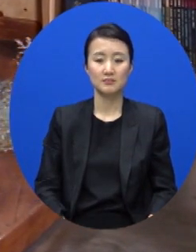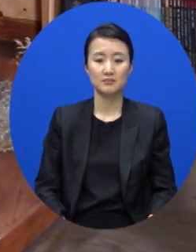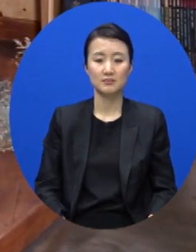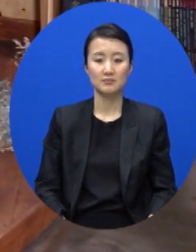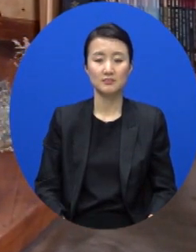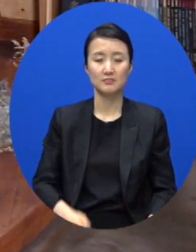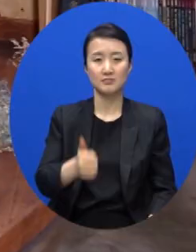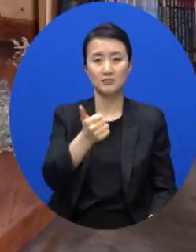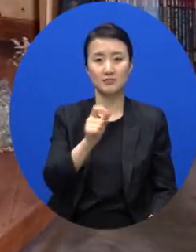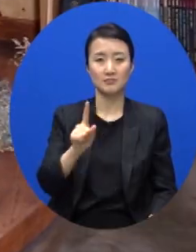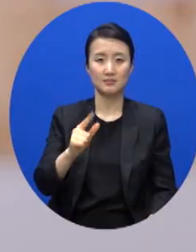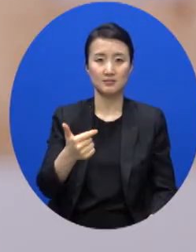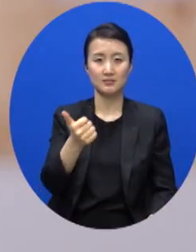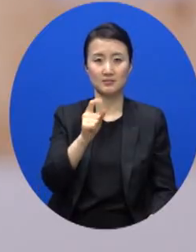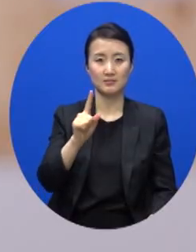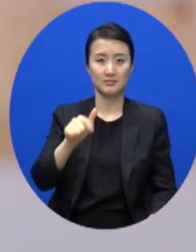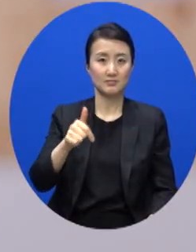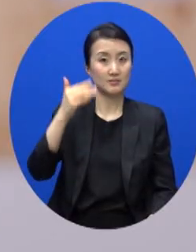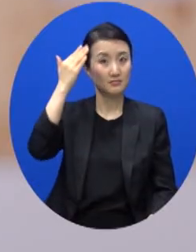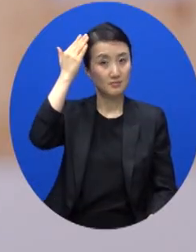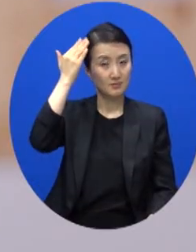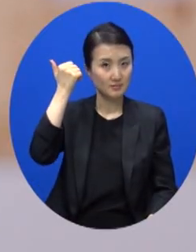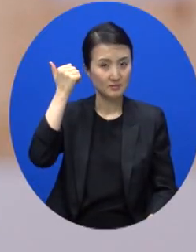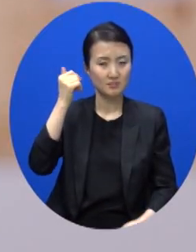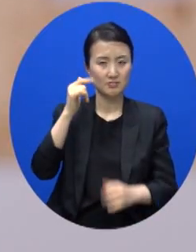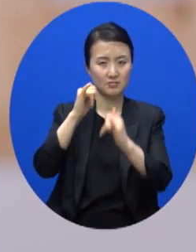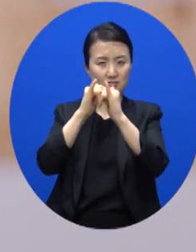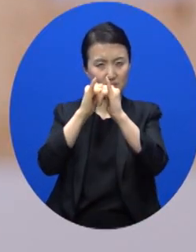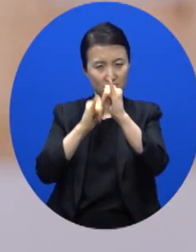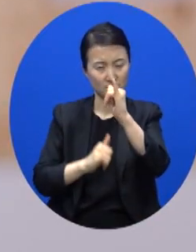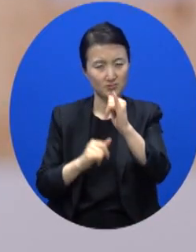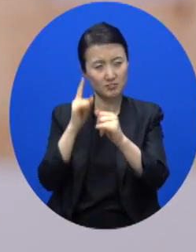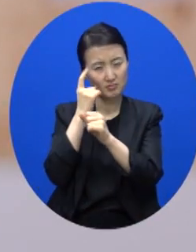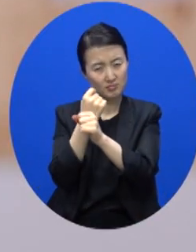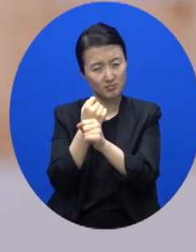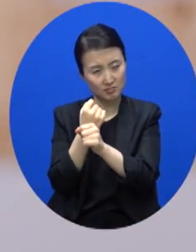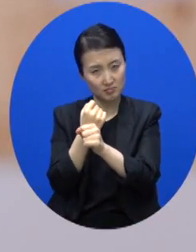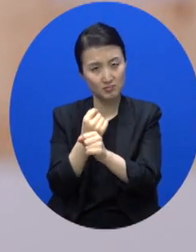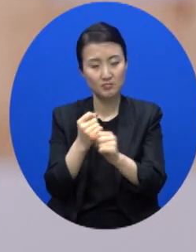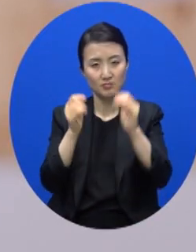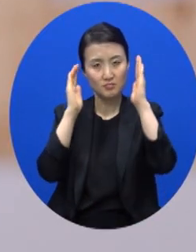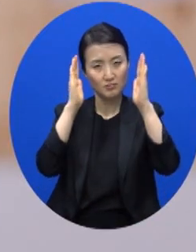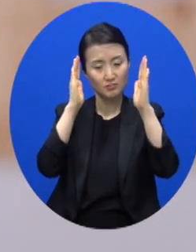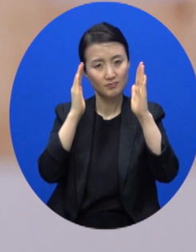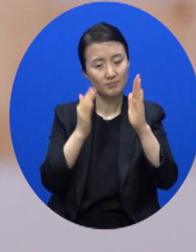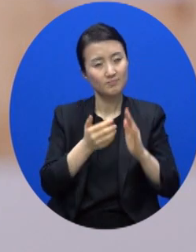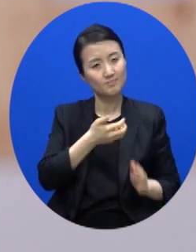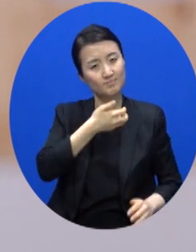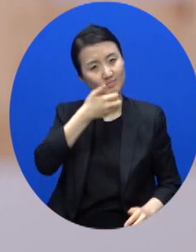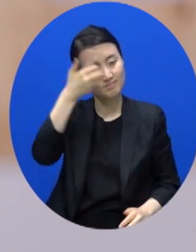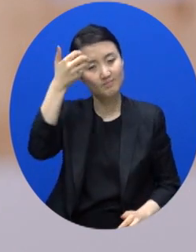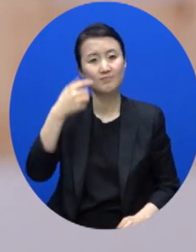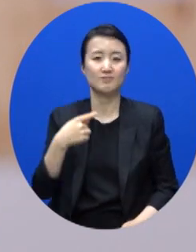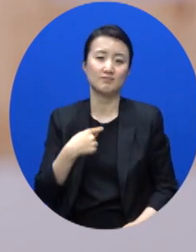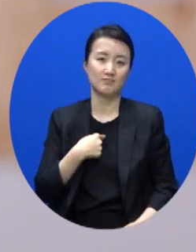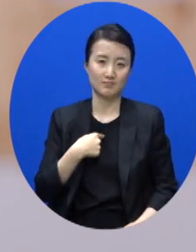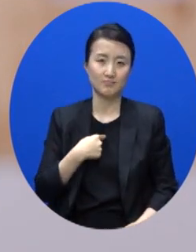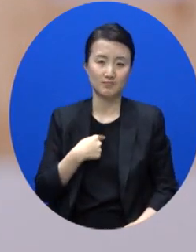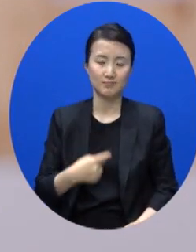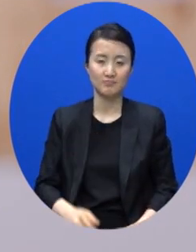한악을 공부해서 한악자가 되는 것이 그때 당시는